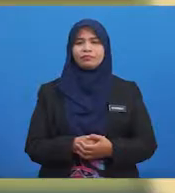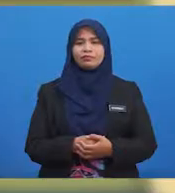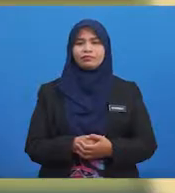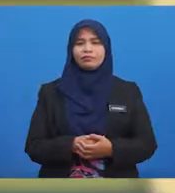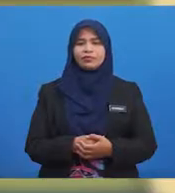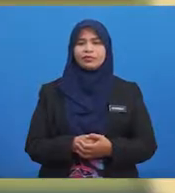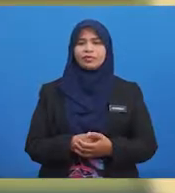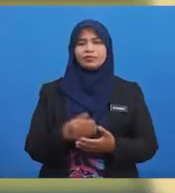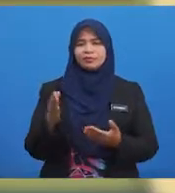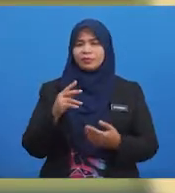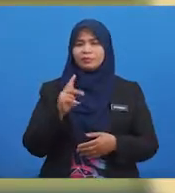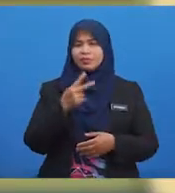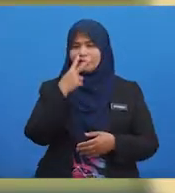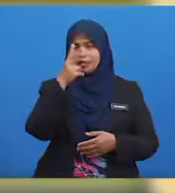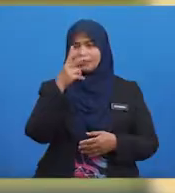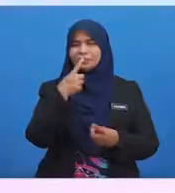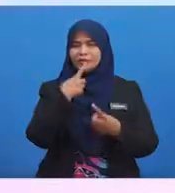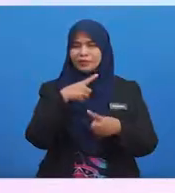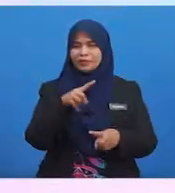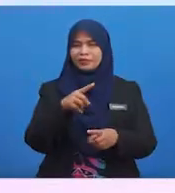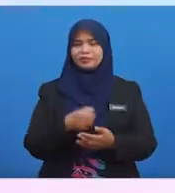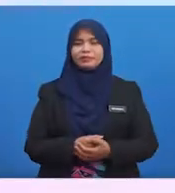Yuk kita tengok jawabannya